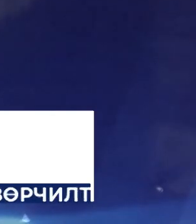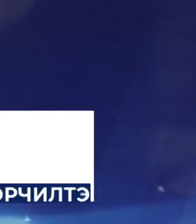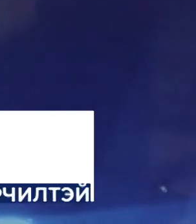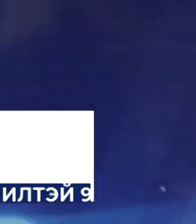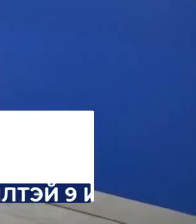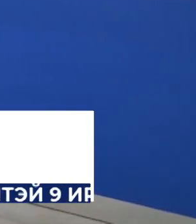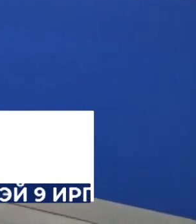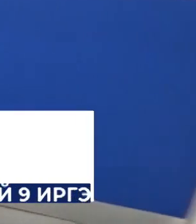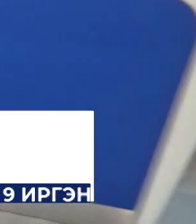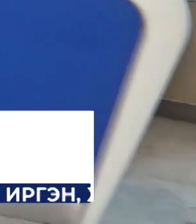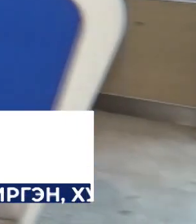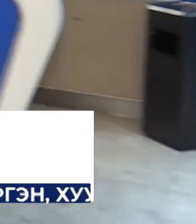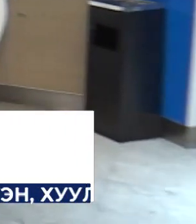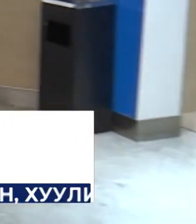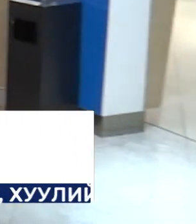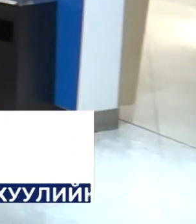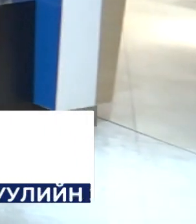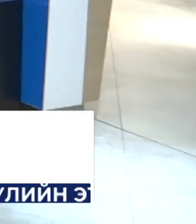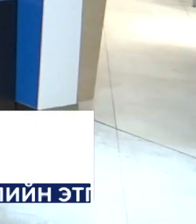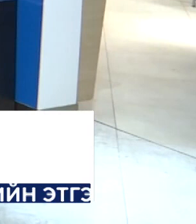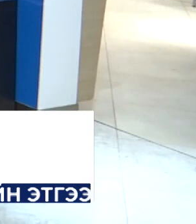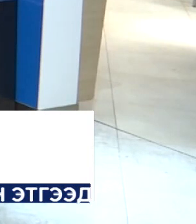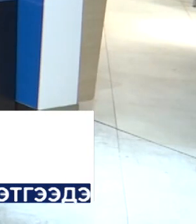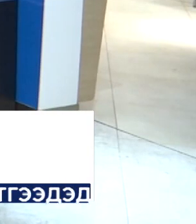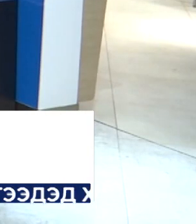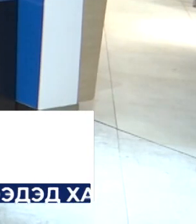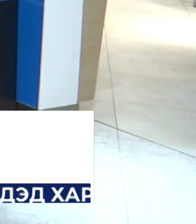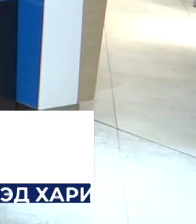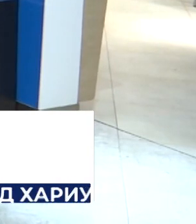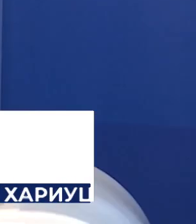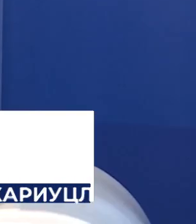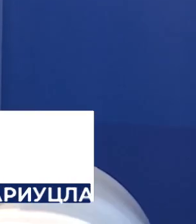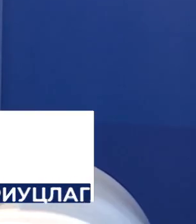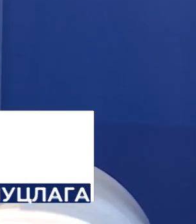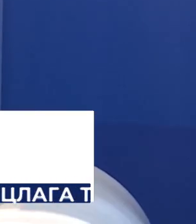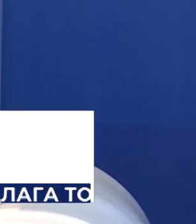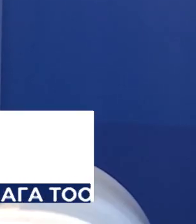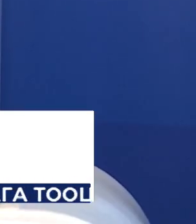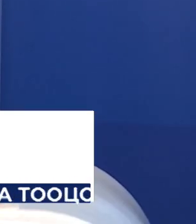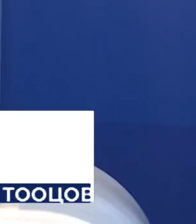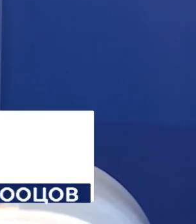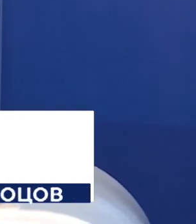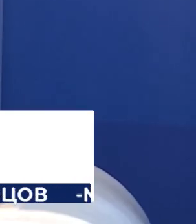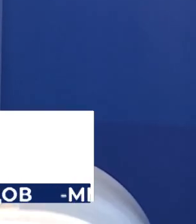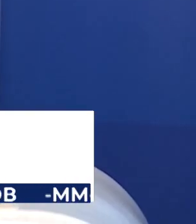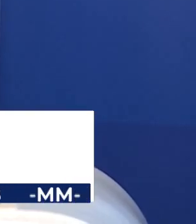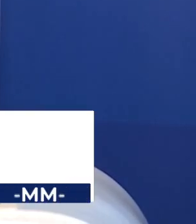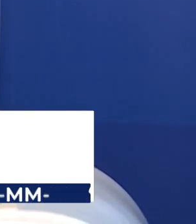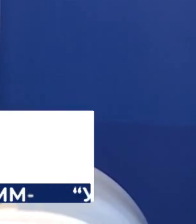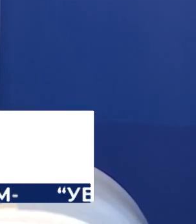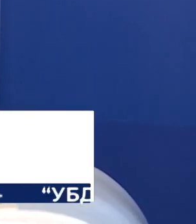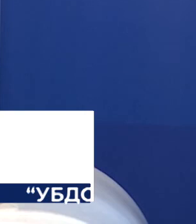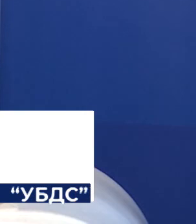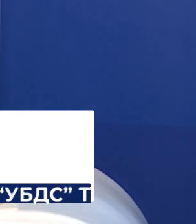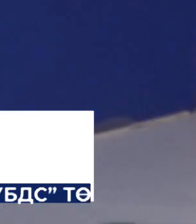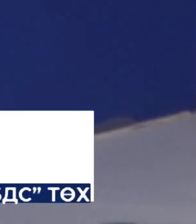хоригдлогдсон хүү бусад авлага, за мөн алт хөтөлбөрийн хүрээнд Монгол банкнаас худалдаа хөгжлийн банкд олгосон 204 тэрбум төгрөгийн их үйлсвэр